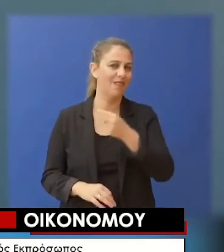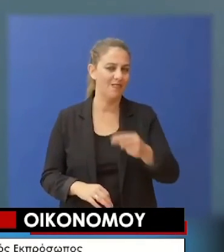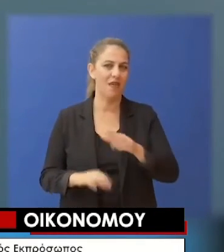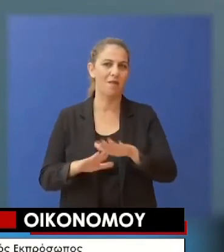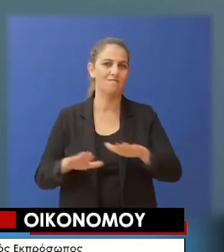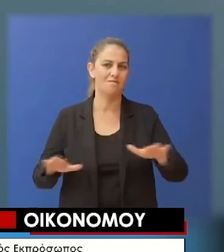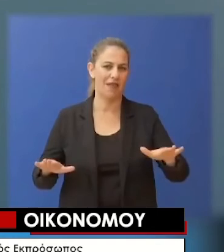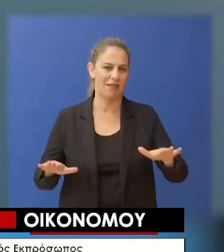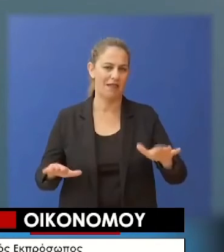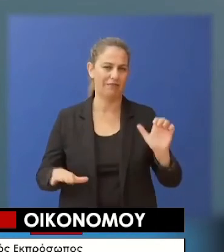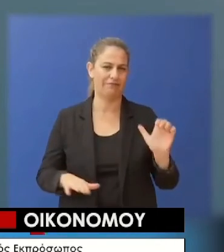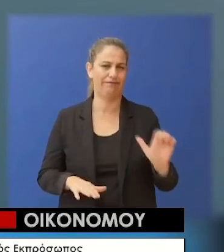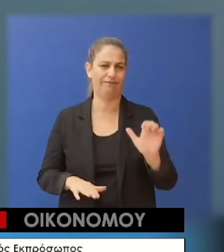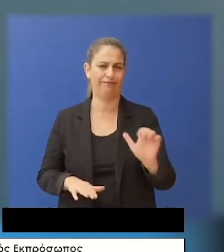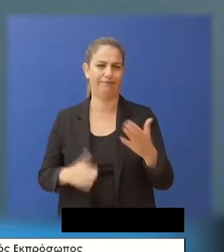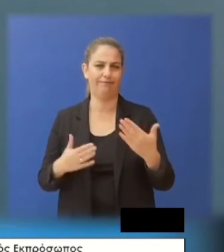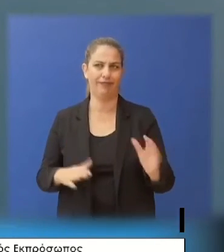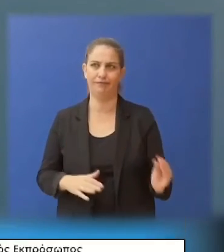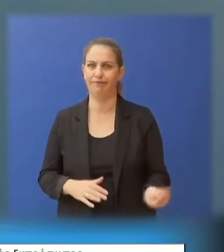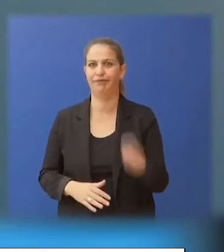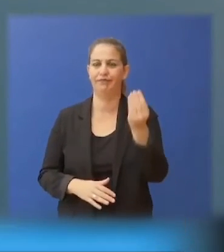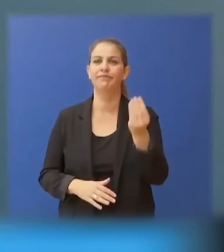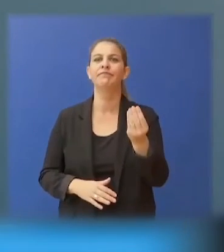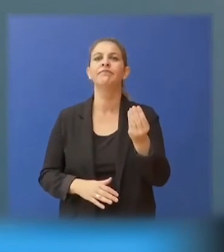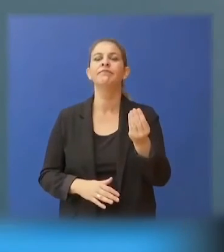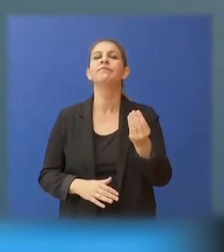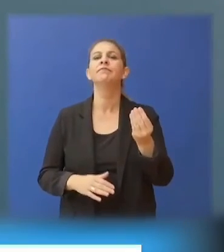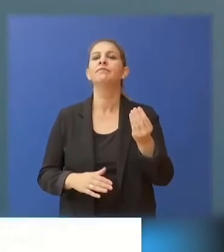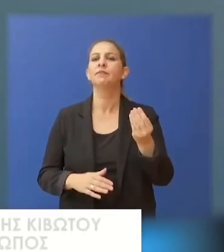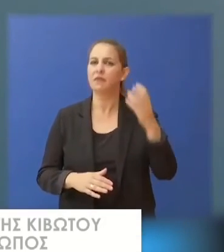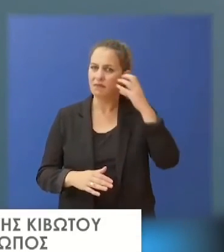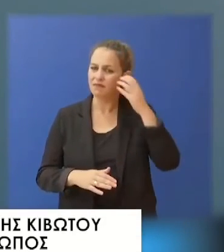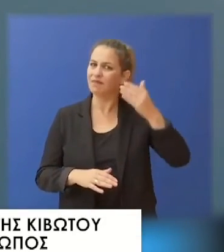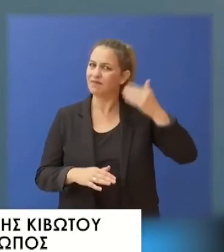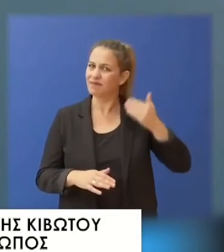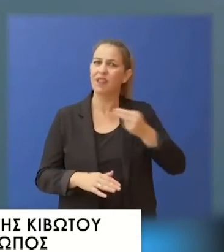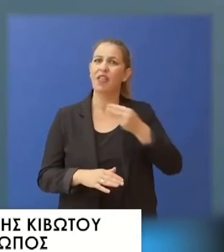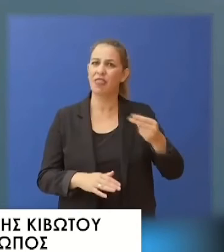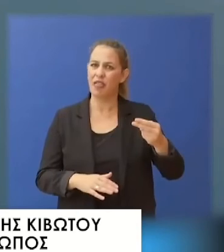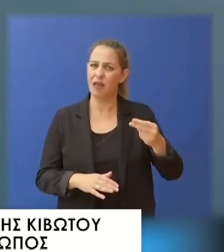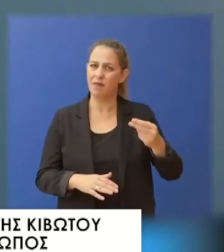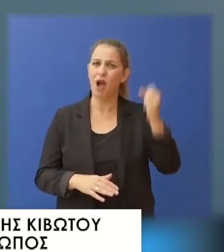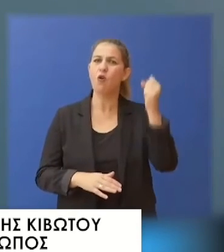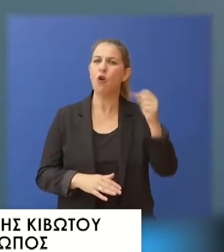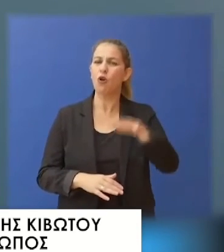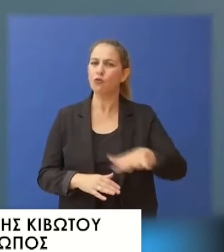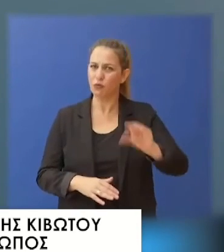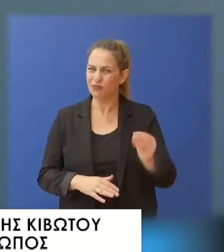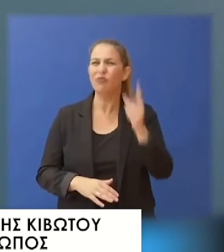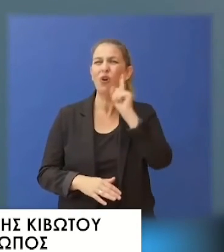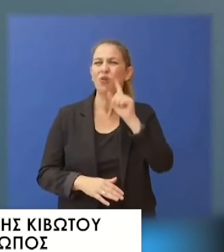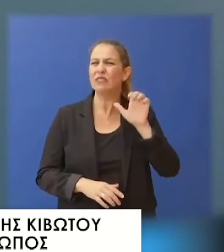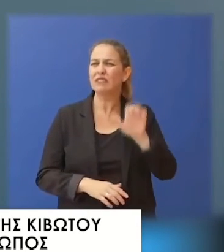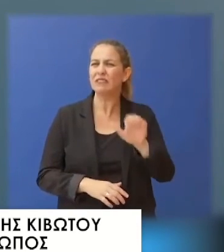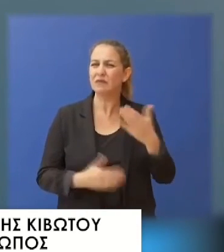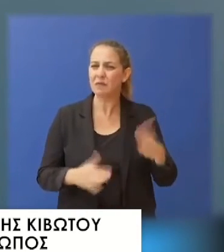κακοποίησης ανηλίκων. Τις μέρες αυτές, λίγο μετά τα όσα αποτρόπαια αποκαλύφθησαν στην υπόθεση του Κολωνού, η κοινωνία μας συγκλονίζεται